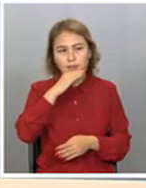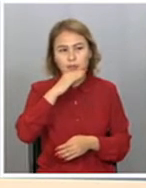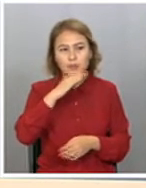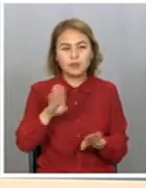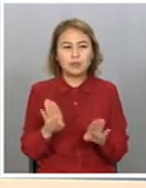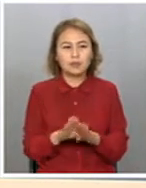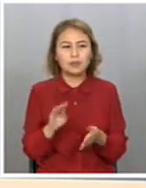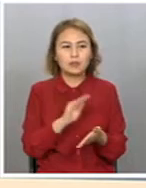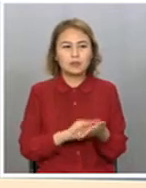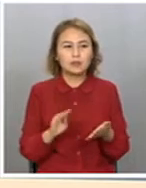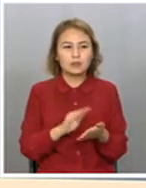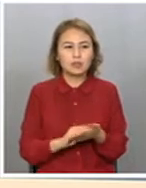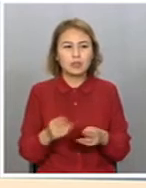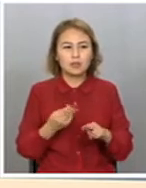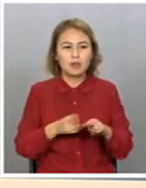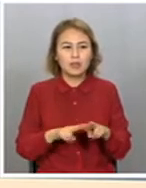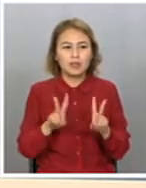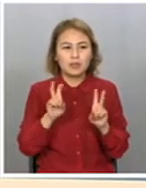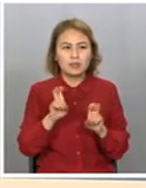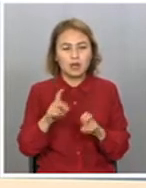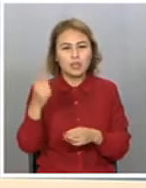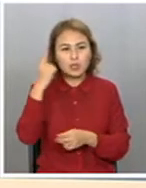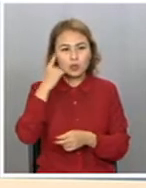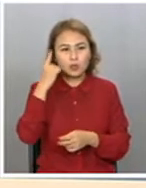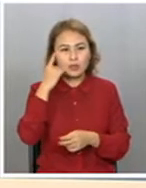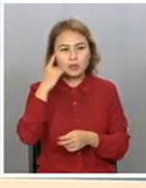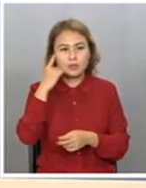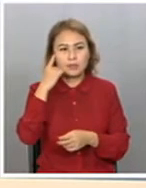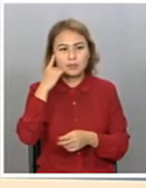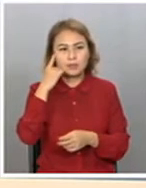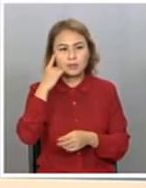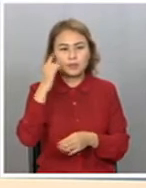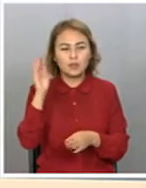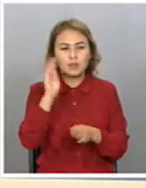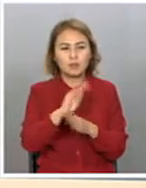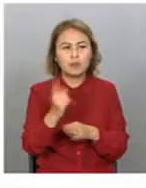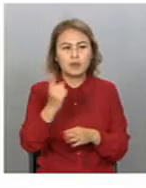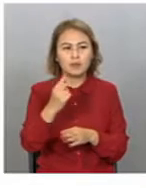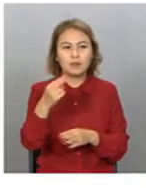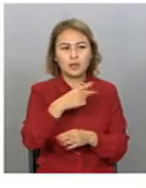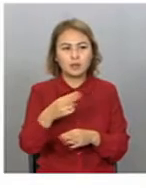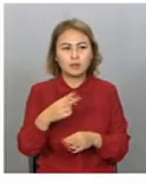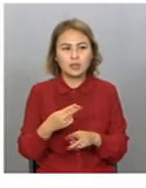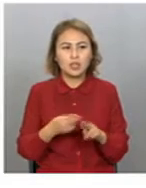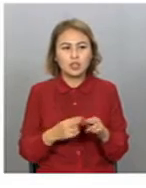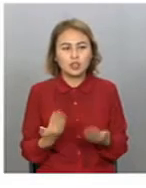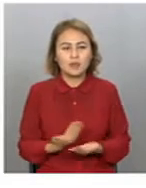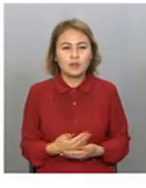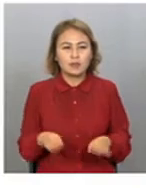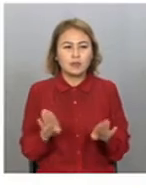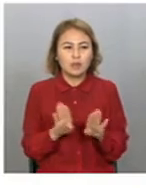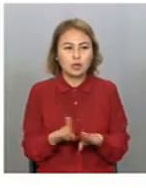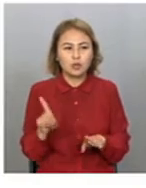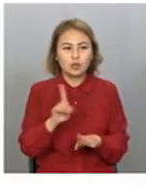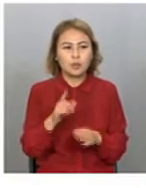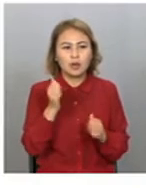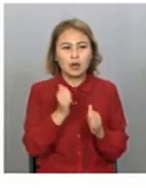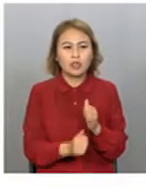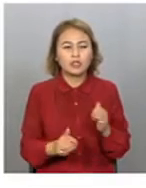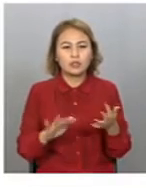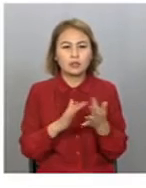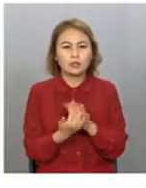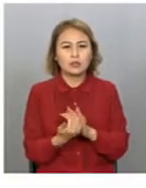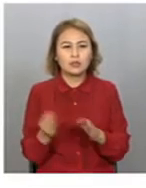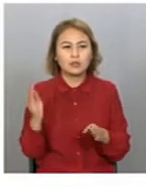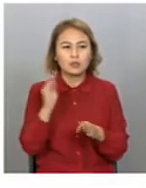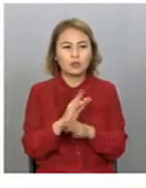Фрагменты текста, которые заставляют задуматься. Первый фрагмент. «Живи так, чтобы в каждой деревне